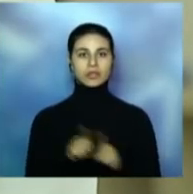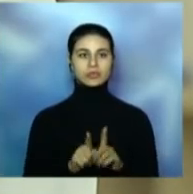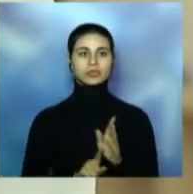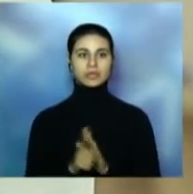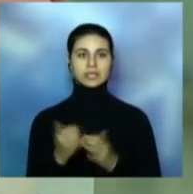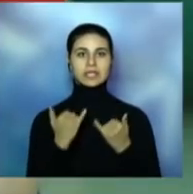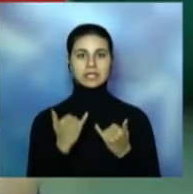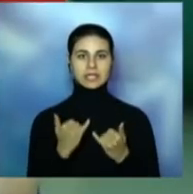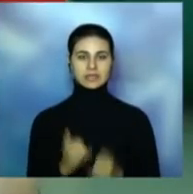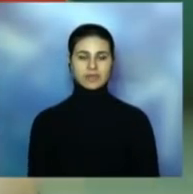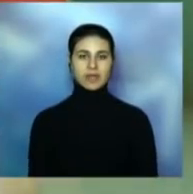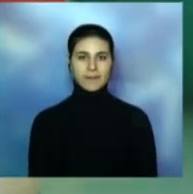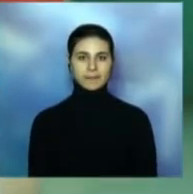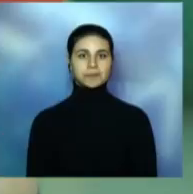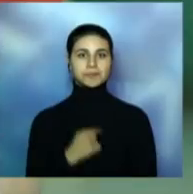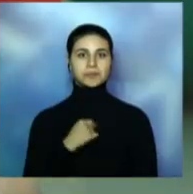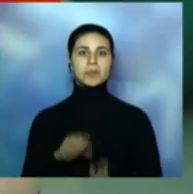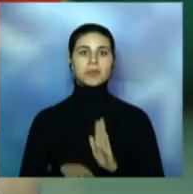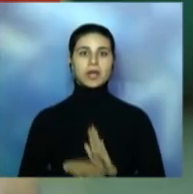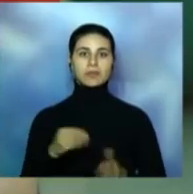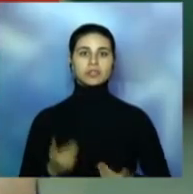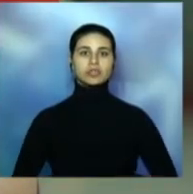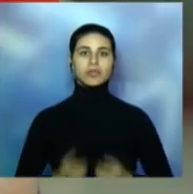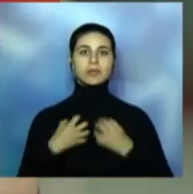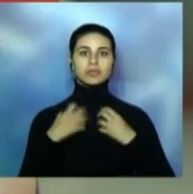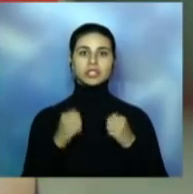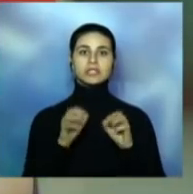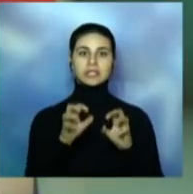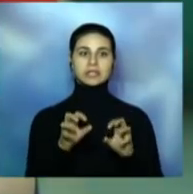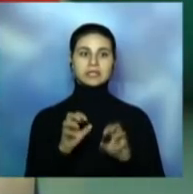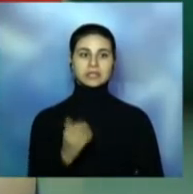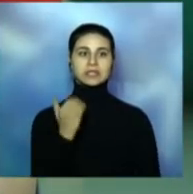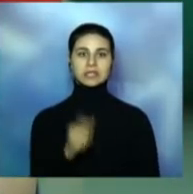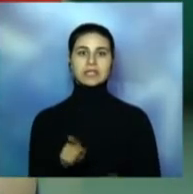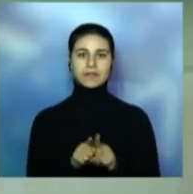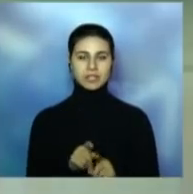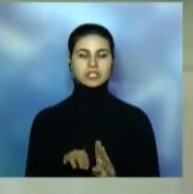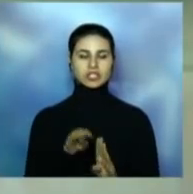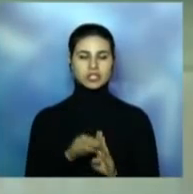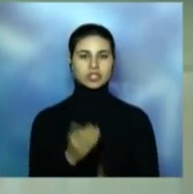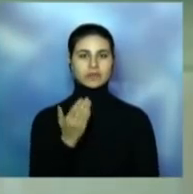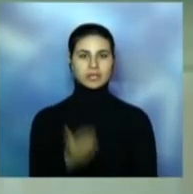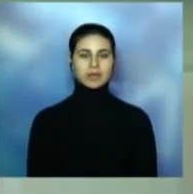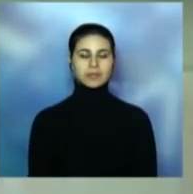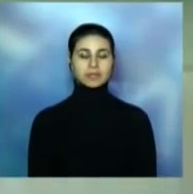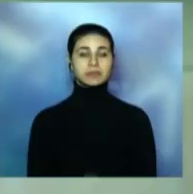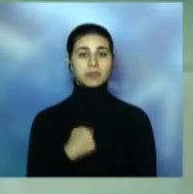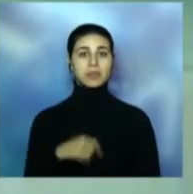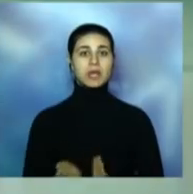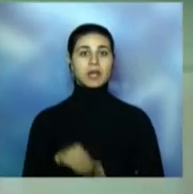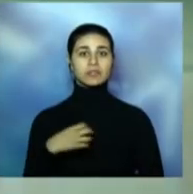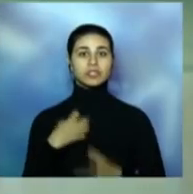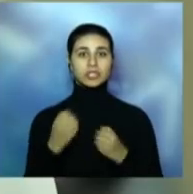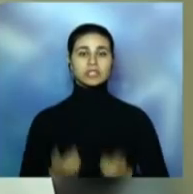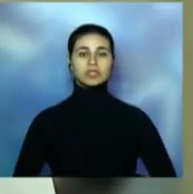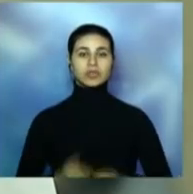ვარჯიში დღესვე. მე ავირჩიე ცხოვრების ჯანსაღი წესი. კვენს გირჩევთ ამას. მე ავირჩიე ჯანსაღი